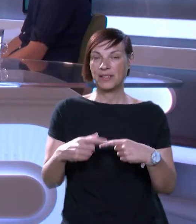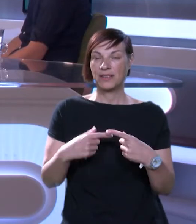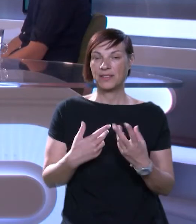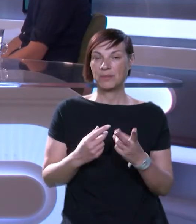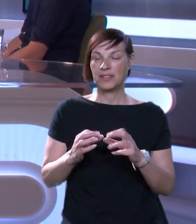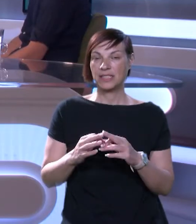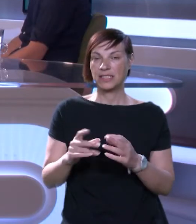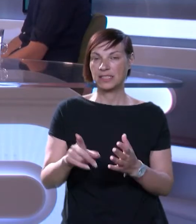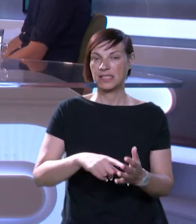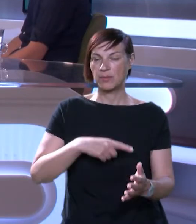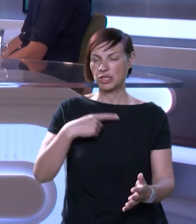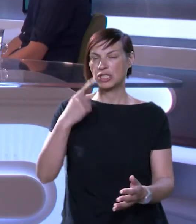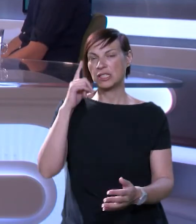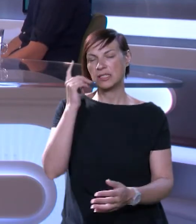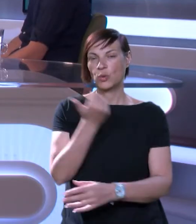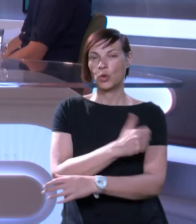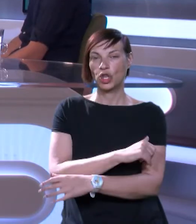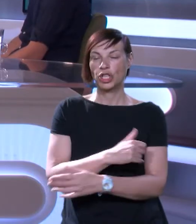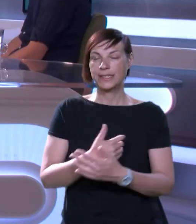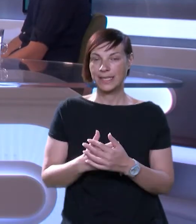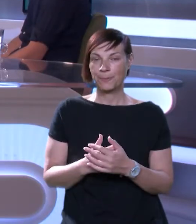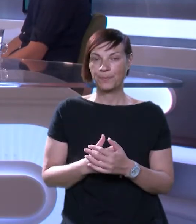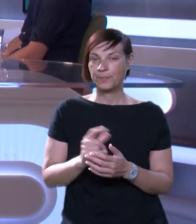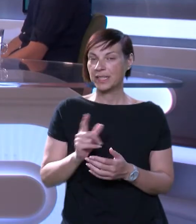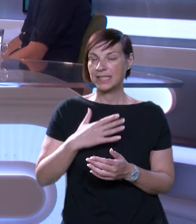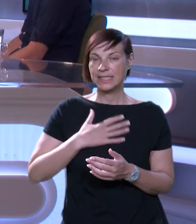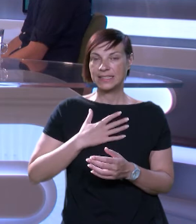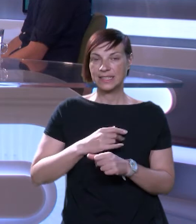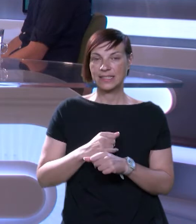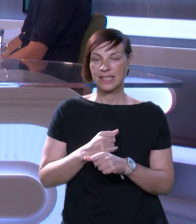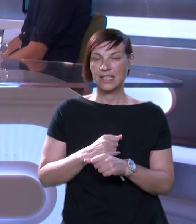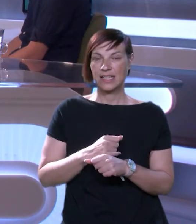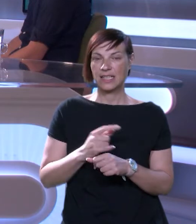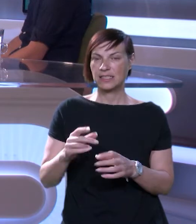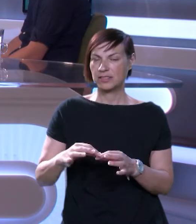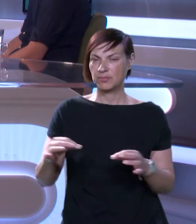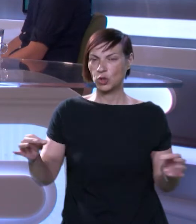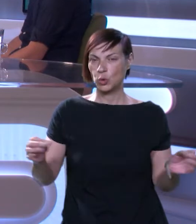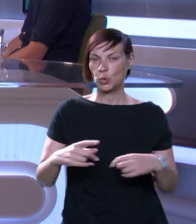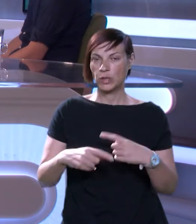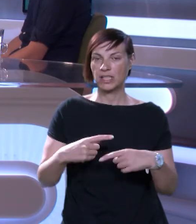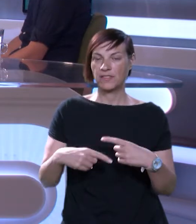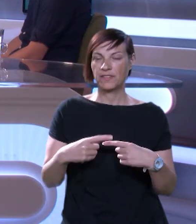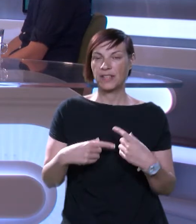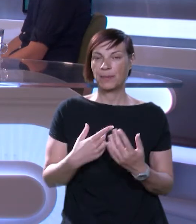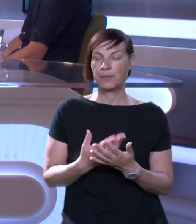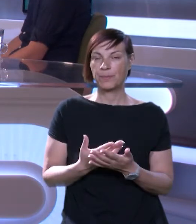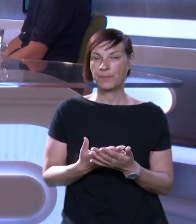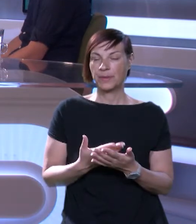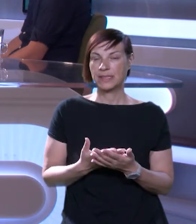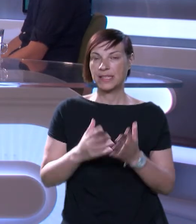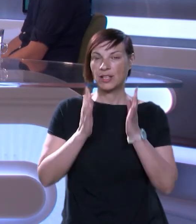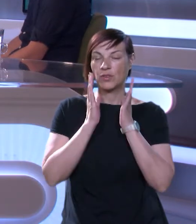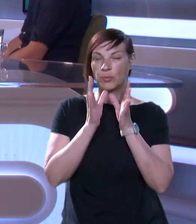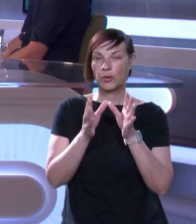Vanjama, Vanja i ja se znamo već jako dugo godina, nisam htjela raditi dugi film bez